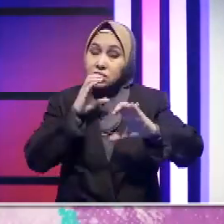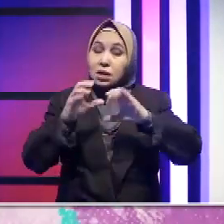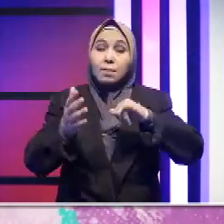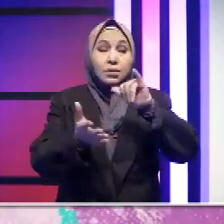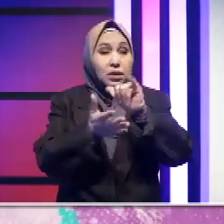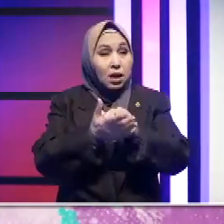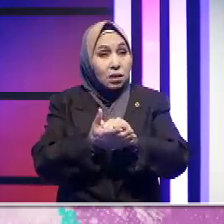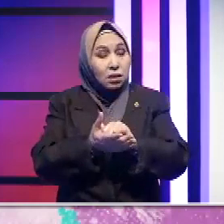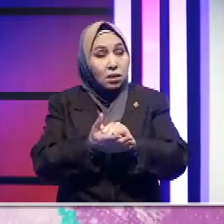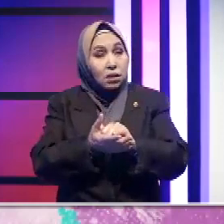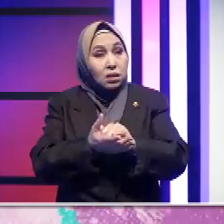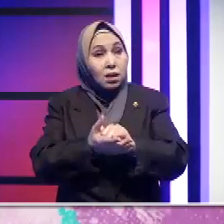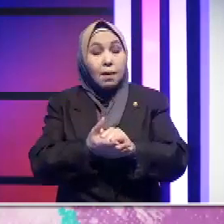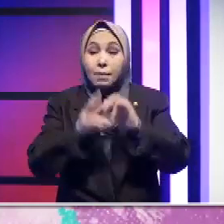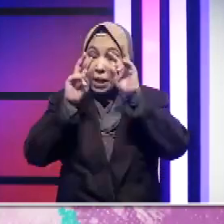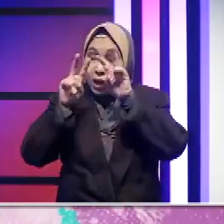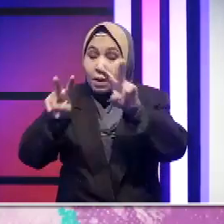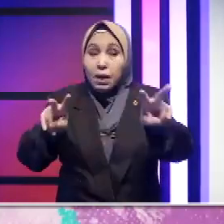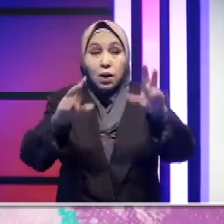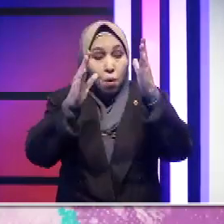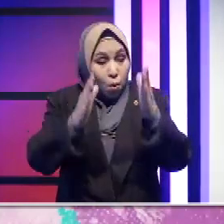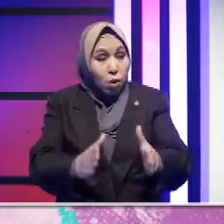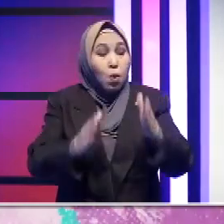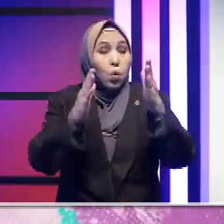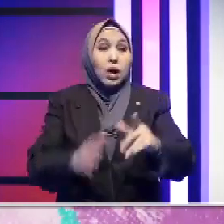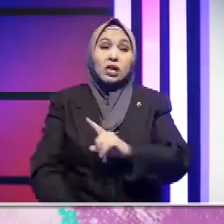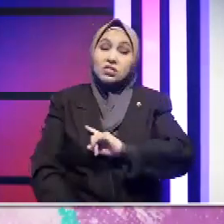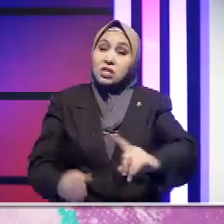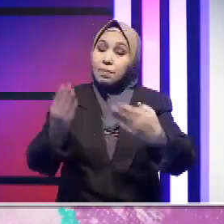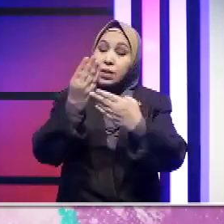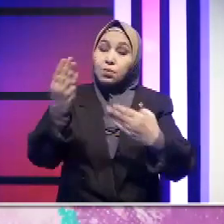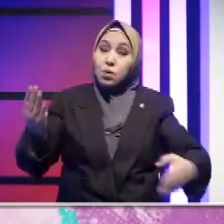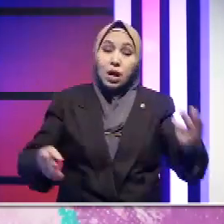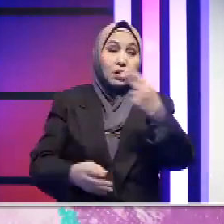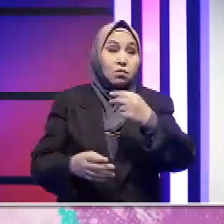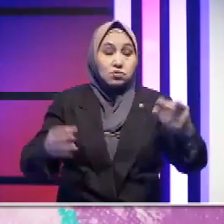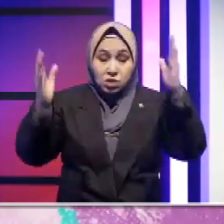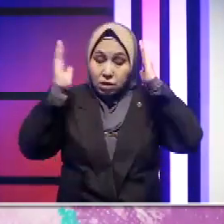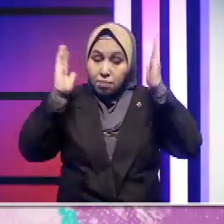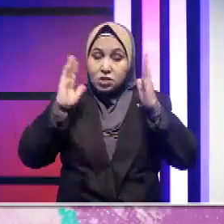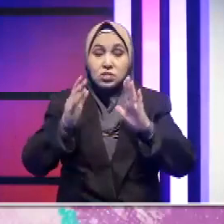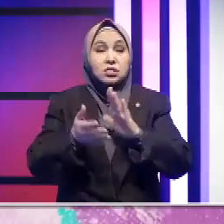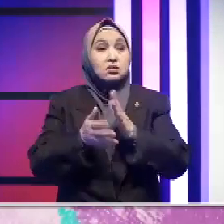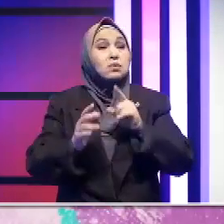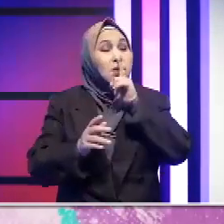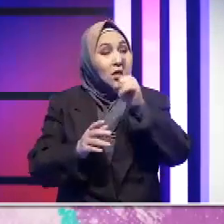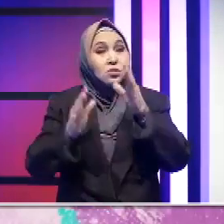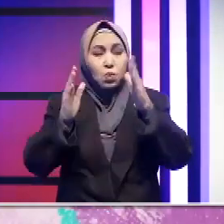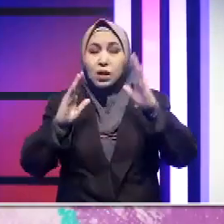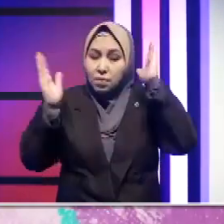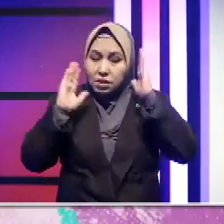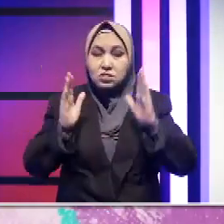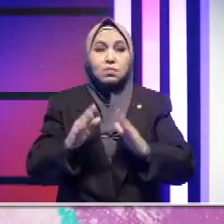bahwa melihat kepada orang-orang muslim Mutia di Brunei di Indonesia bersyukur sebenarnya orang-orang di